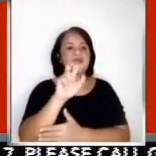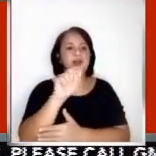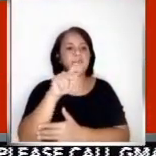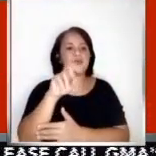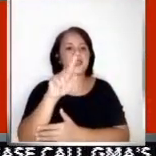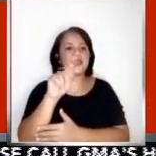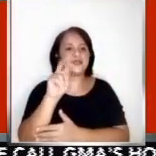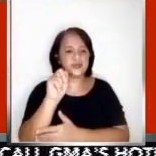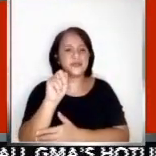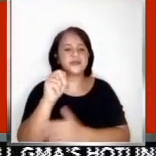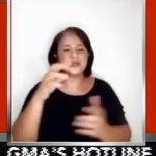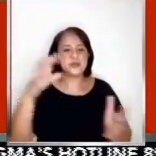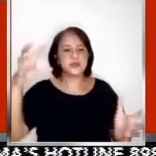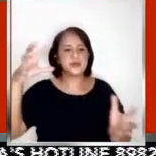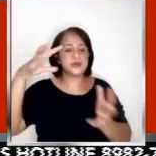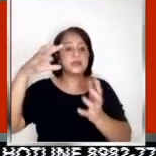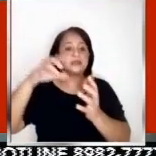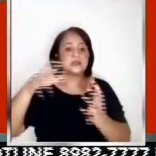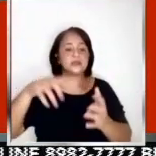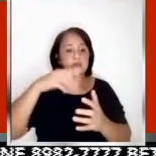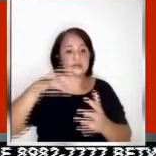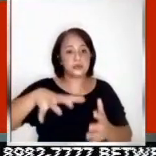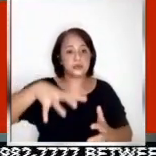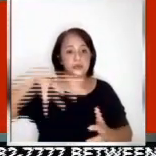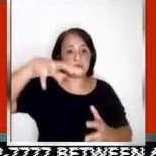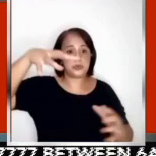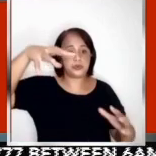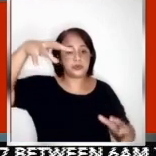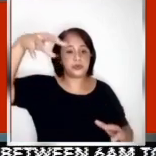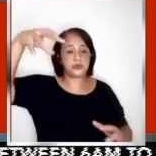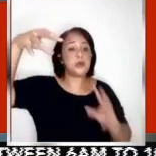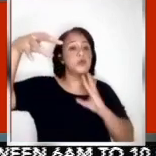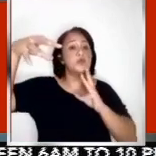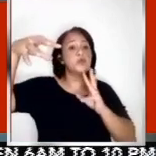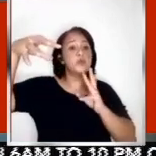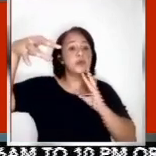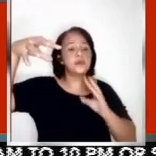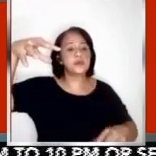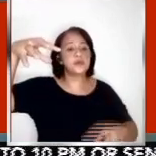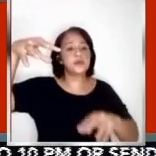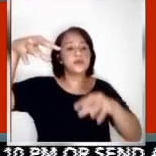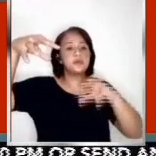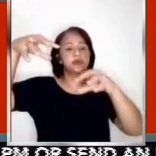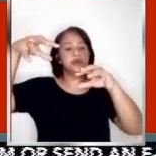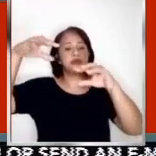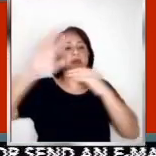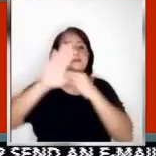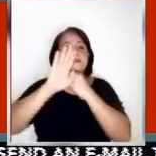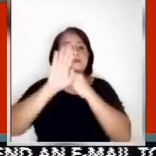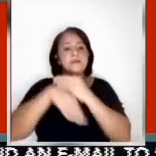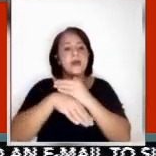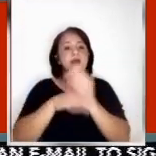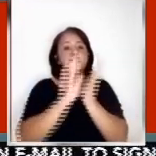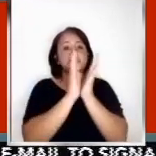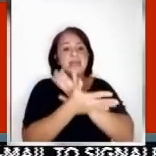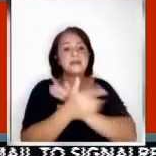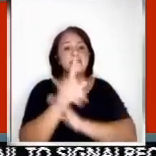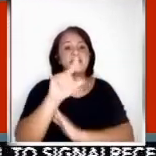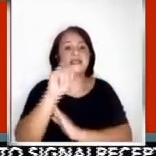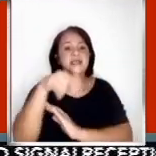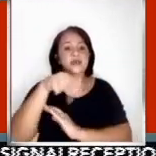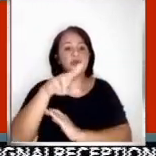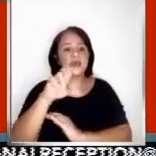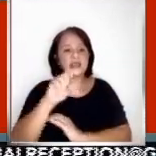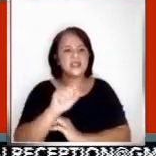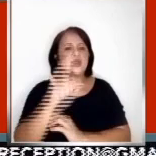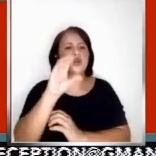Habang tumataas ang gas particles o water vapor, bumabalik ito sa pagiging liquid sa proseso ng condensation.